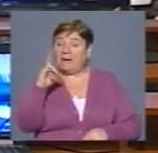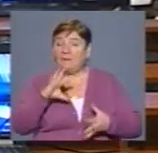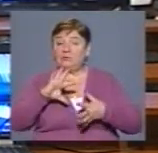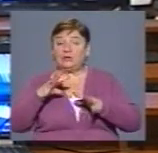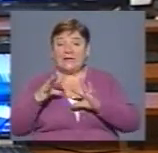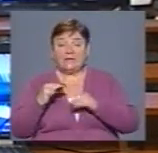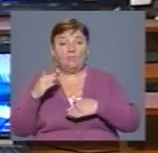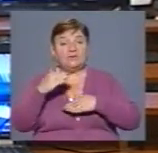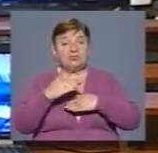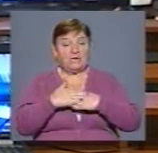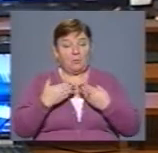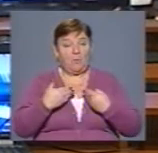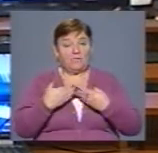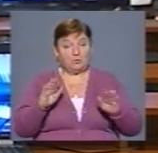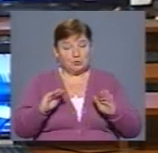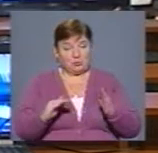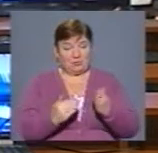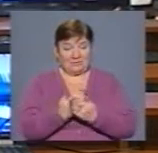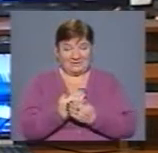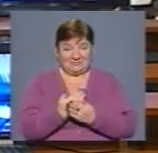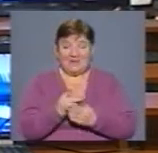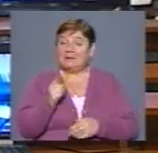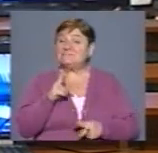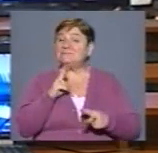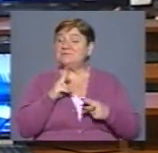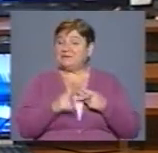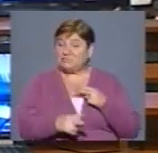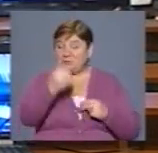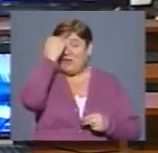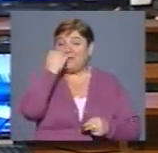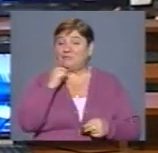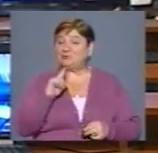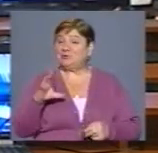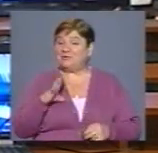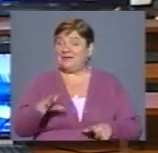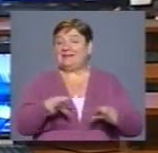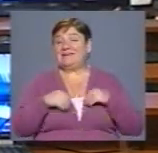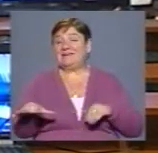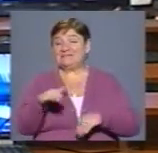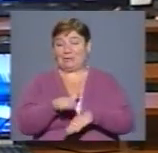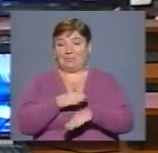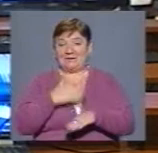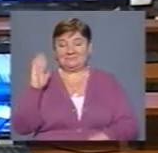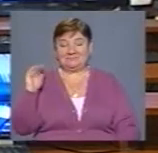скажемо у вечірніх випусках новин. Цим завершуємо. Дякуємо, що були з нами. На все добре.